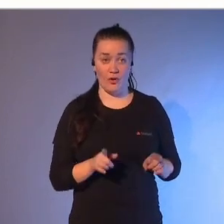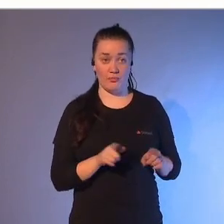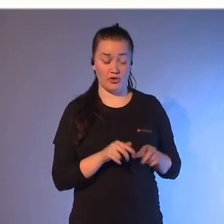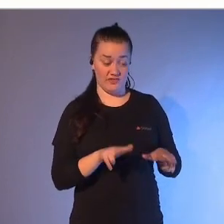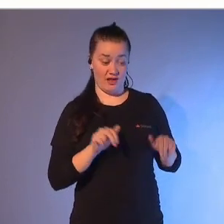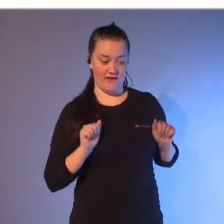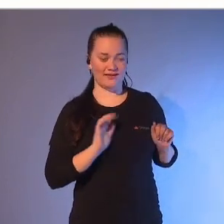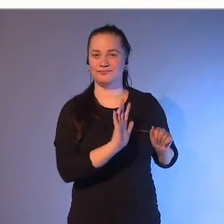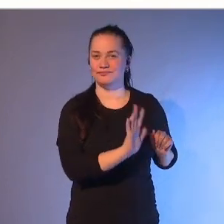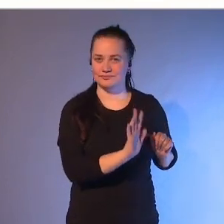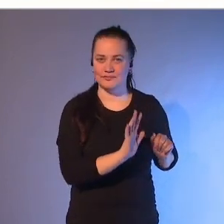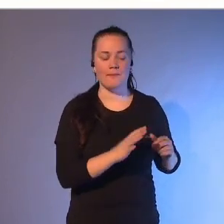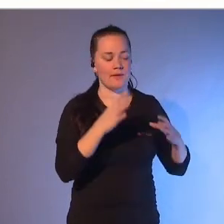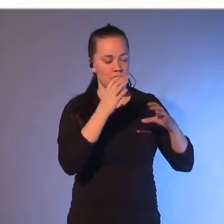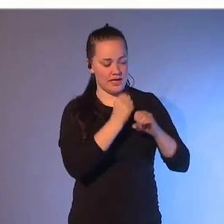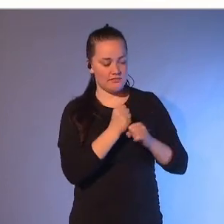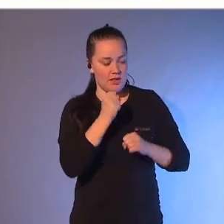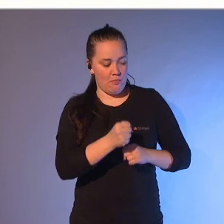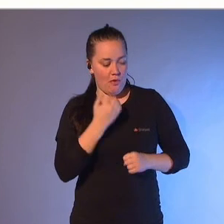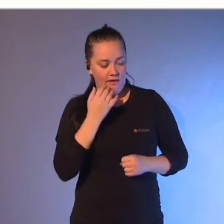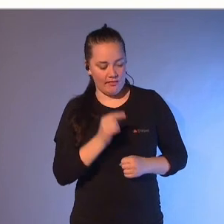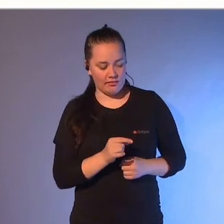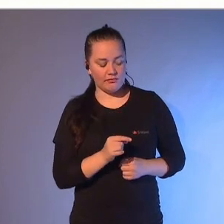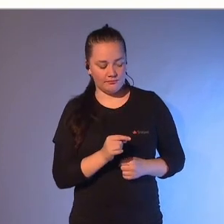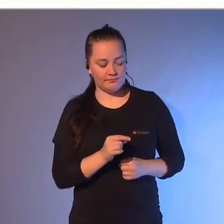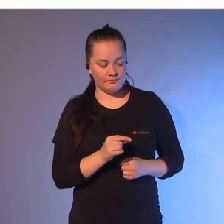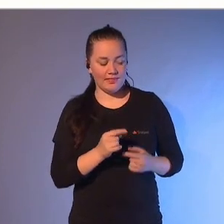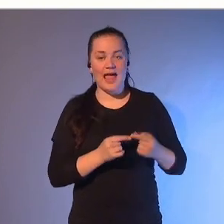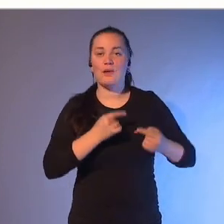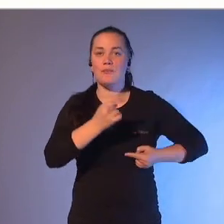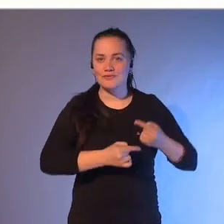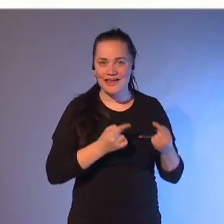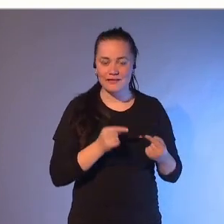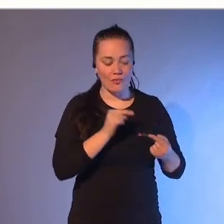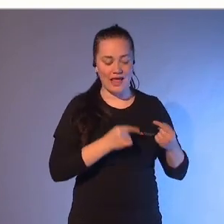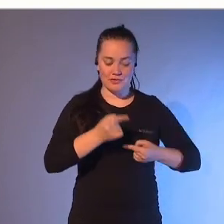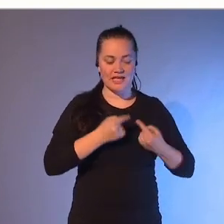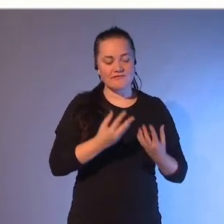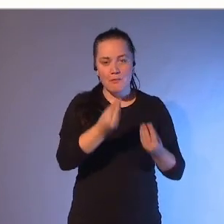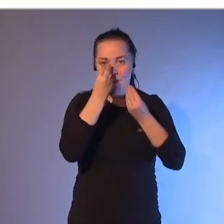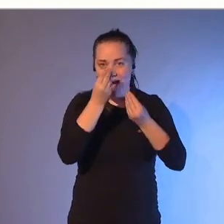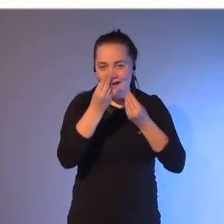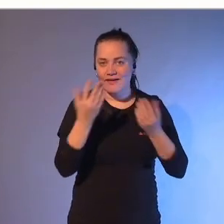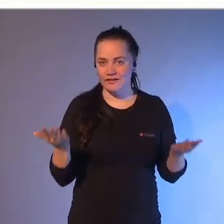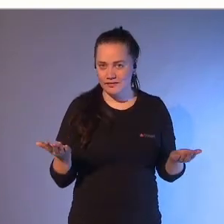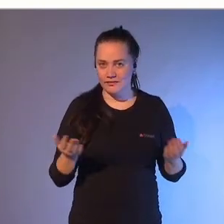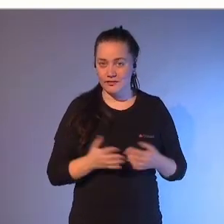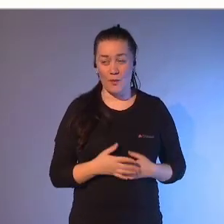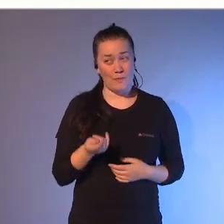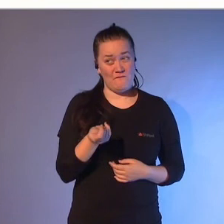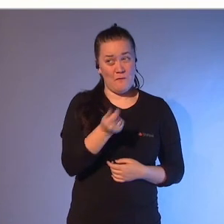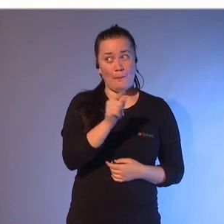dette her, men da må oppmerksomheten være på at dette her en prosess som må læres. Og det kan de